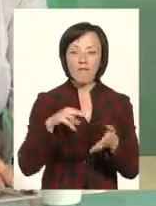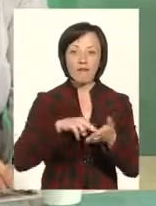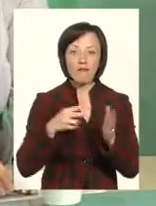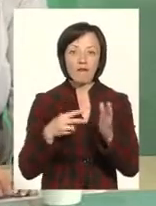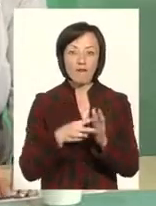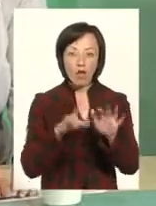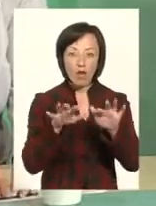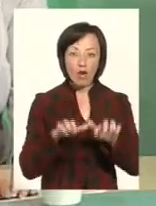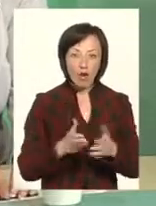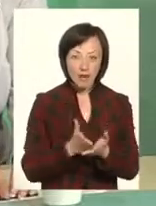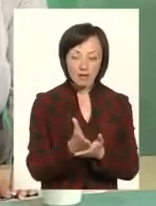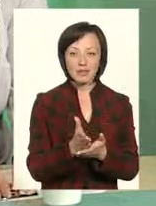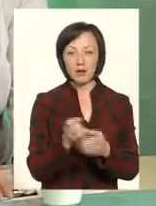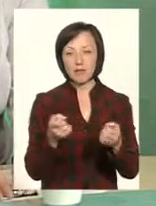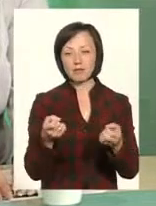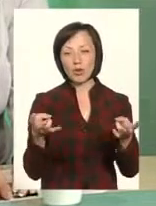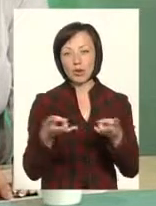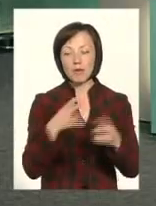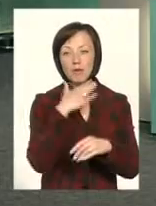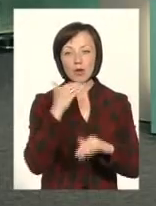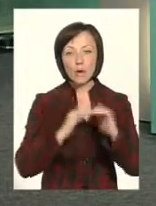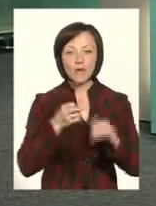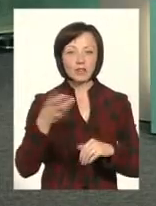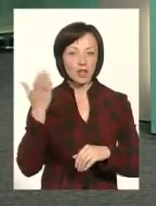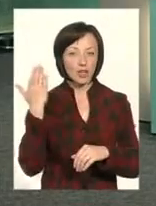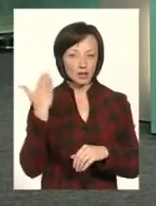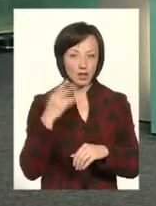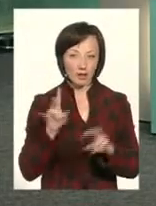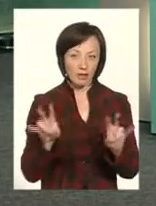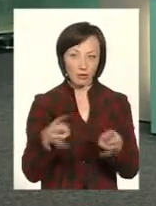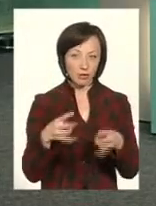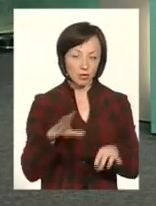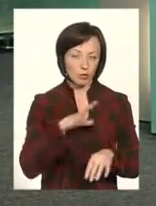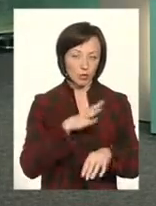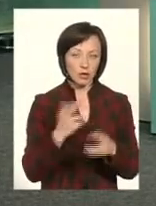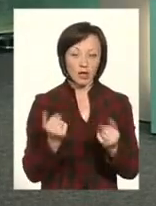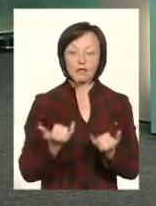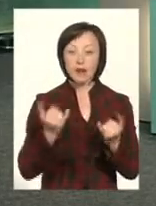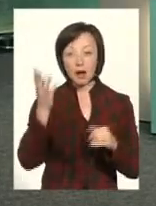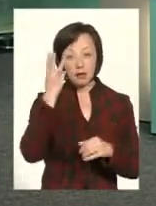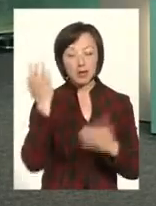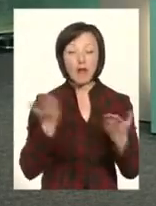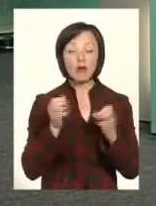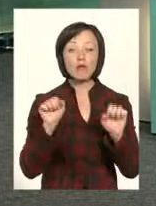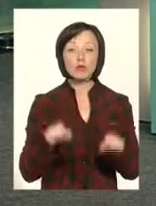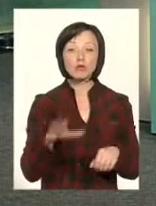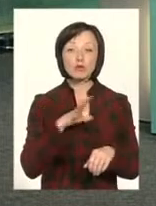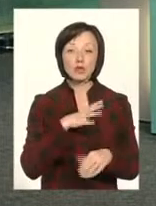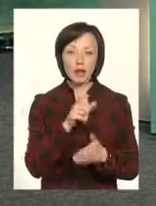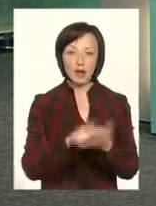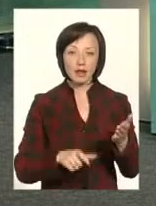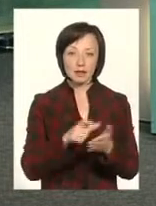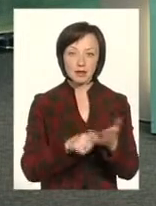Абсолютно з'явилася правильно. Потреба в багатьох професіях, які раніше не були затребувані. Для Хмельницького який може бути